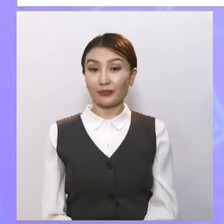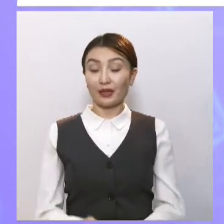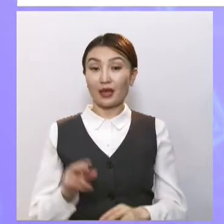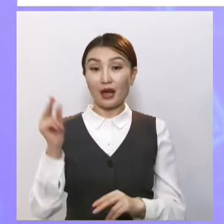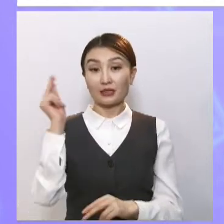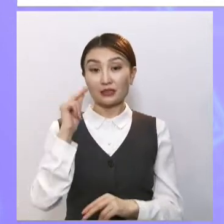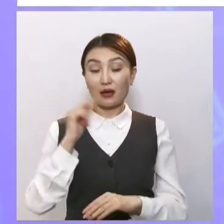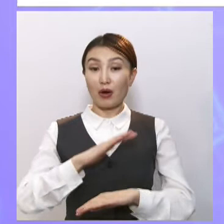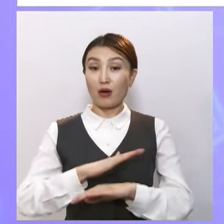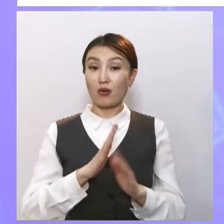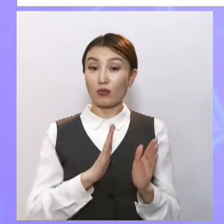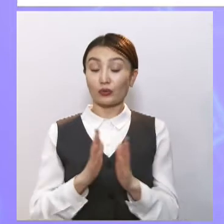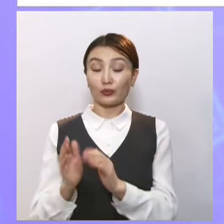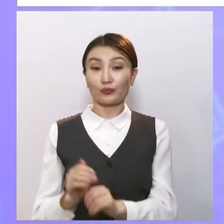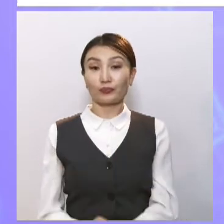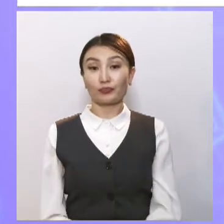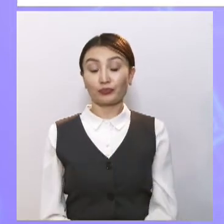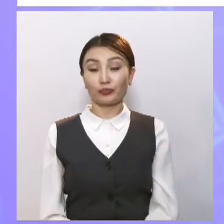Сабак окуйм.